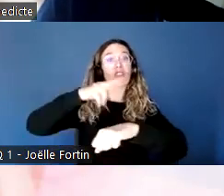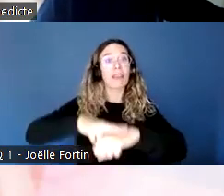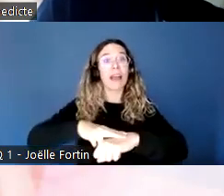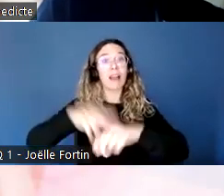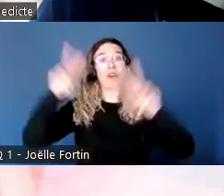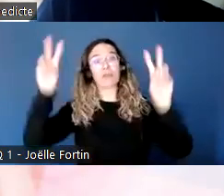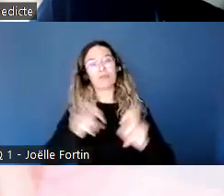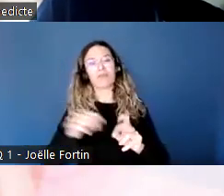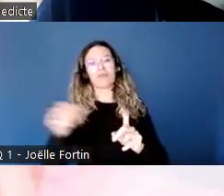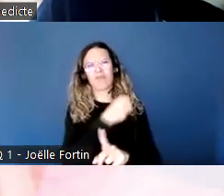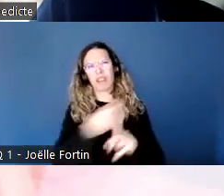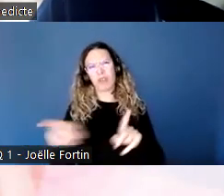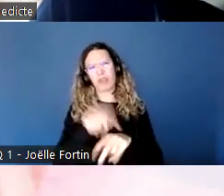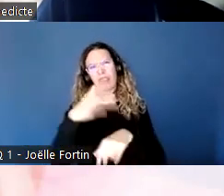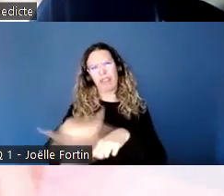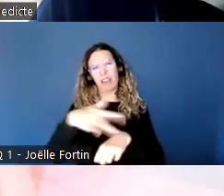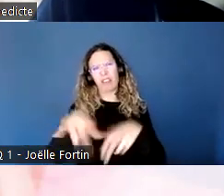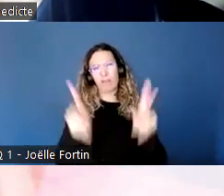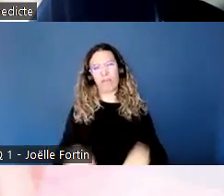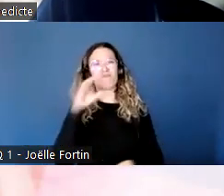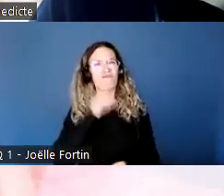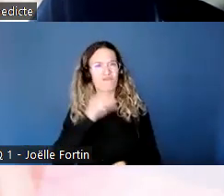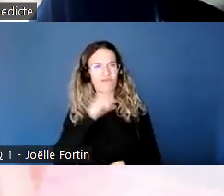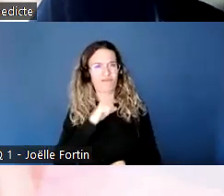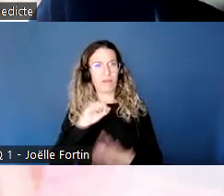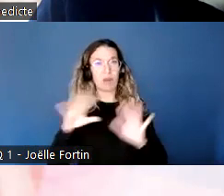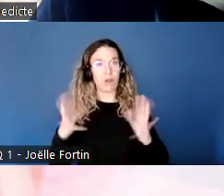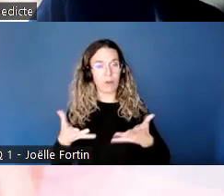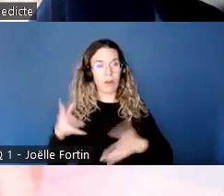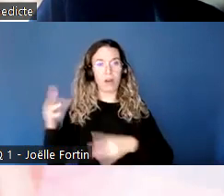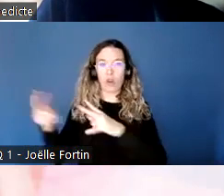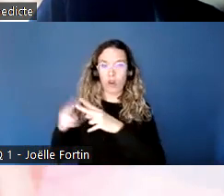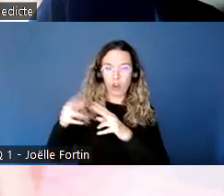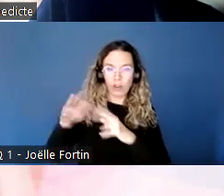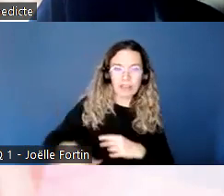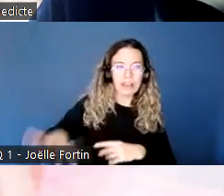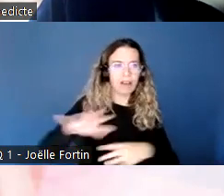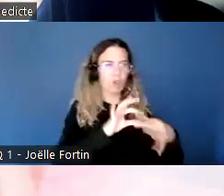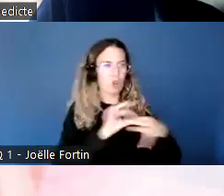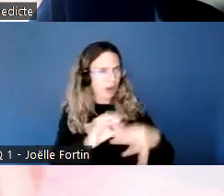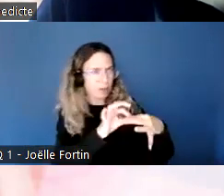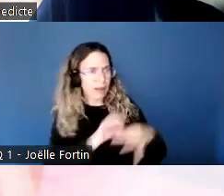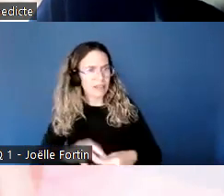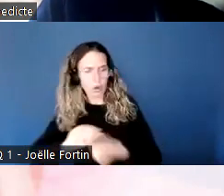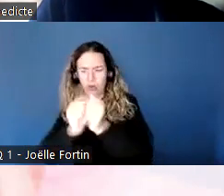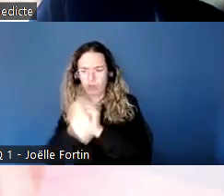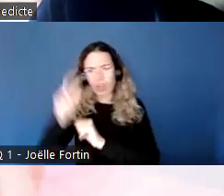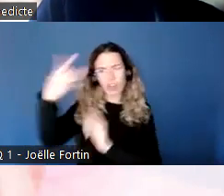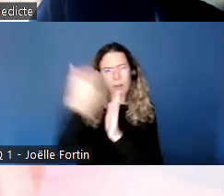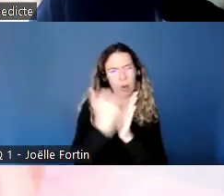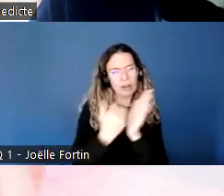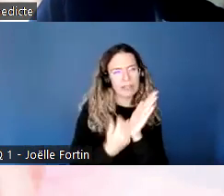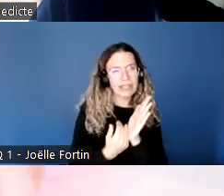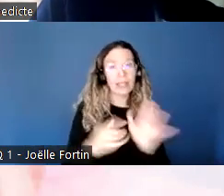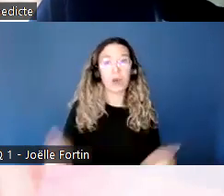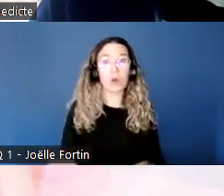maltraitance et la négligence des aînés. Et donc, on fait ça avec la mobilisation des connaissances, la collaboration, la réforme des politiques